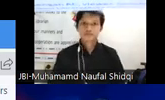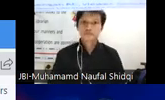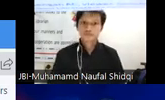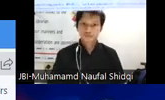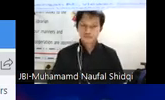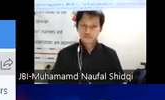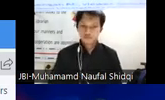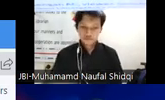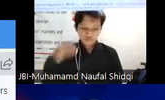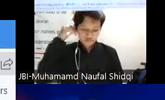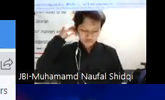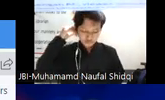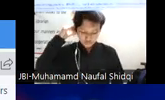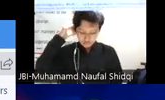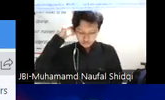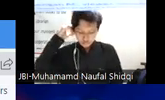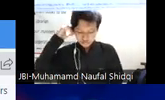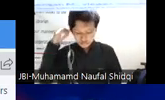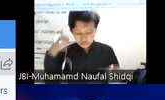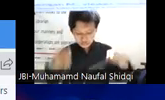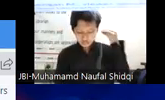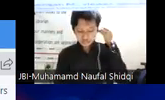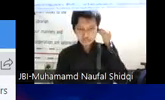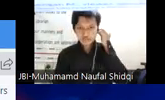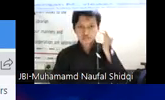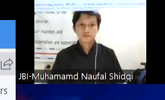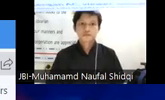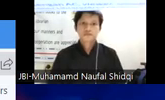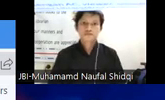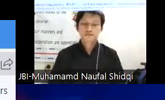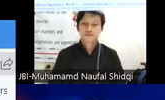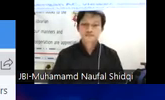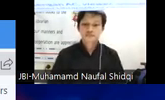Link yang sudah di-share pada chat room oke